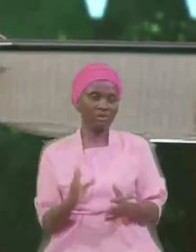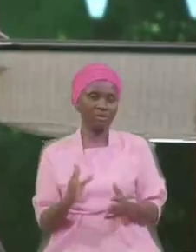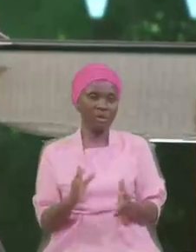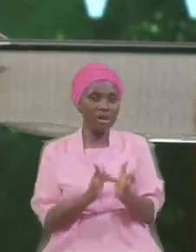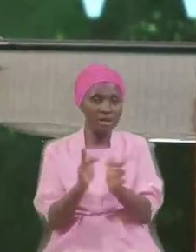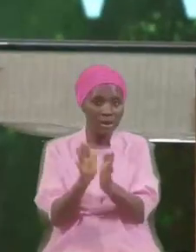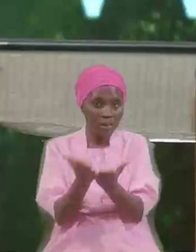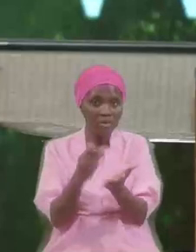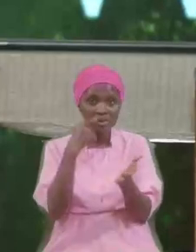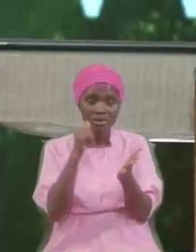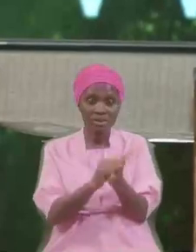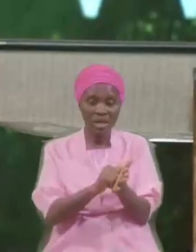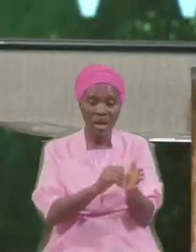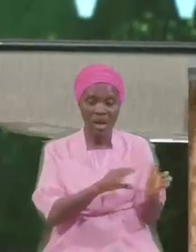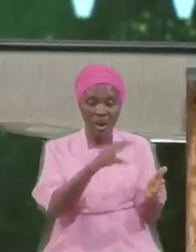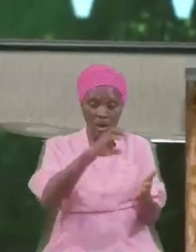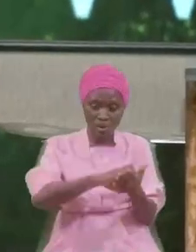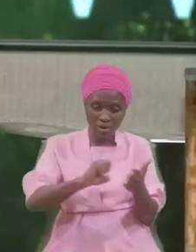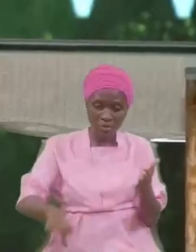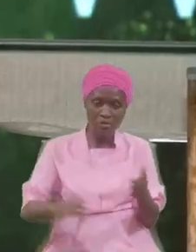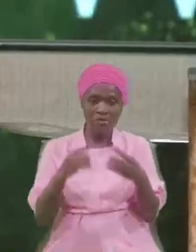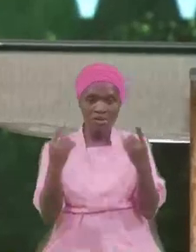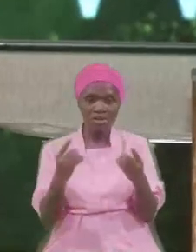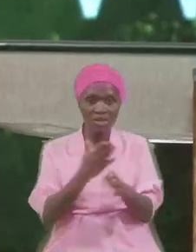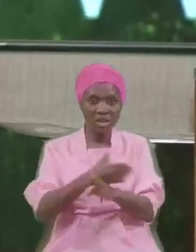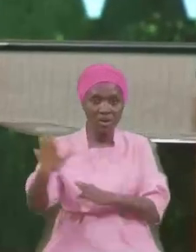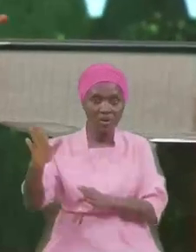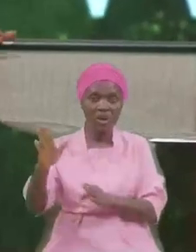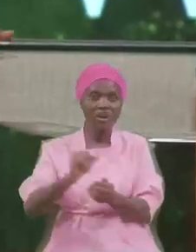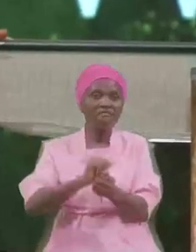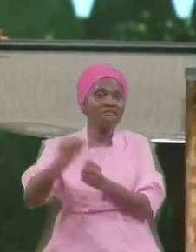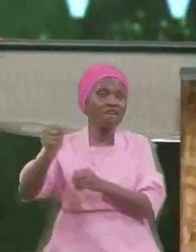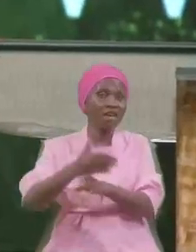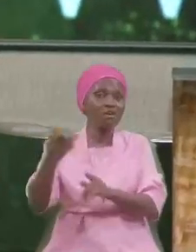Et si tu éloignes l'iniquité de ta tente, verset 24 dit,